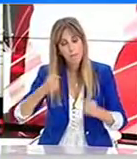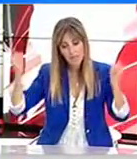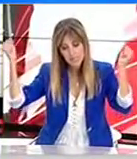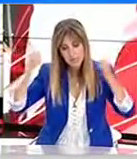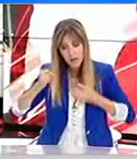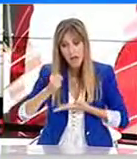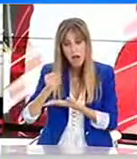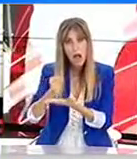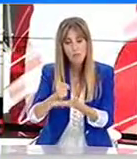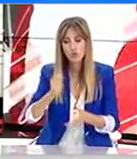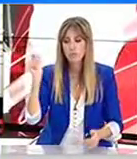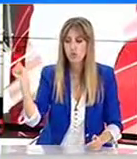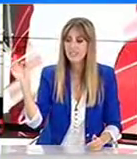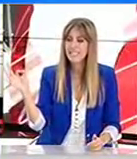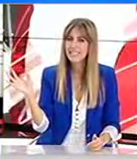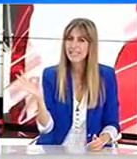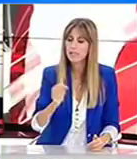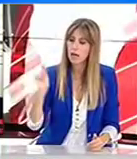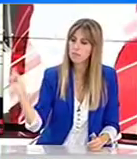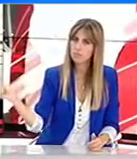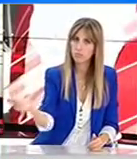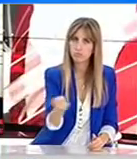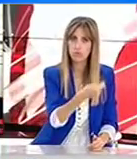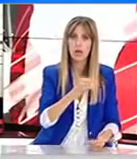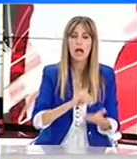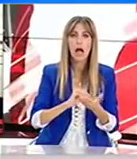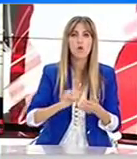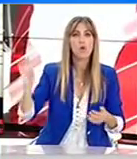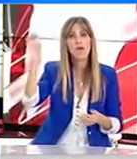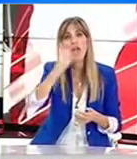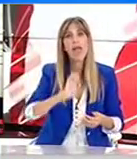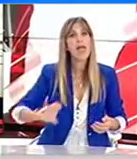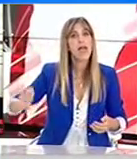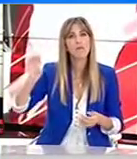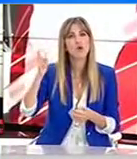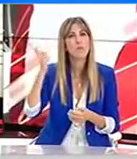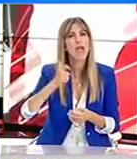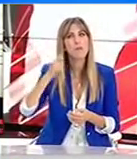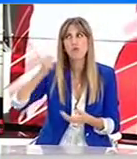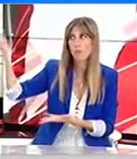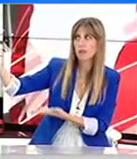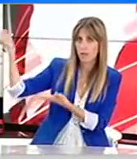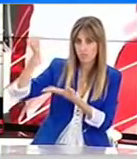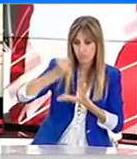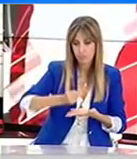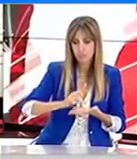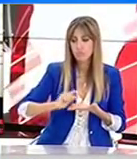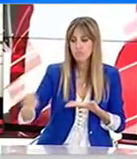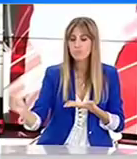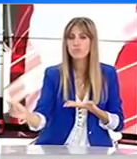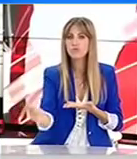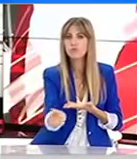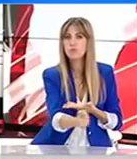Τις ευρωπαϊκές επιδοτήσεις. Μάλιστα, την προηγούμενη χρονιά πληρώσαμε και